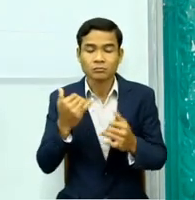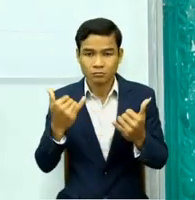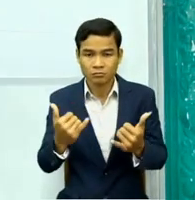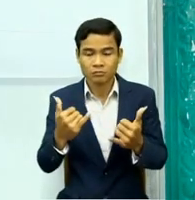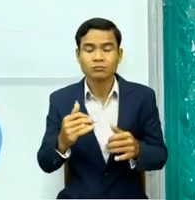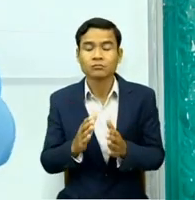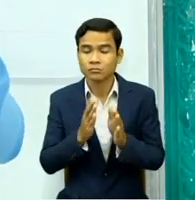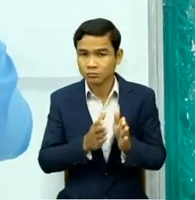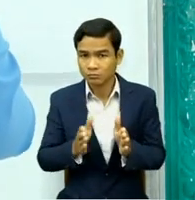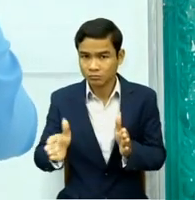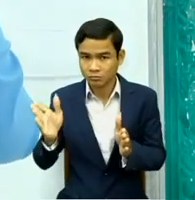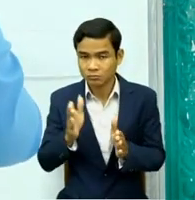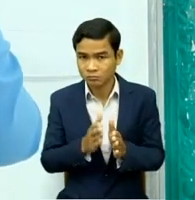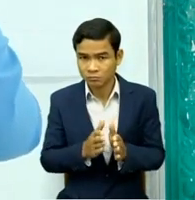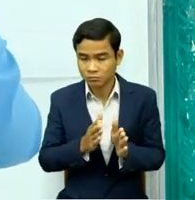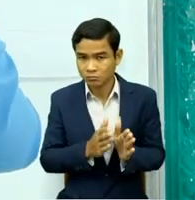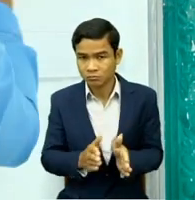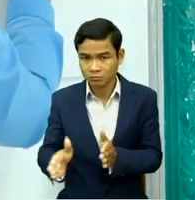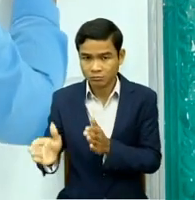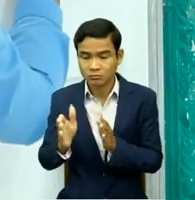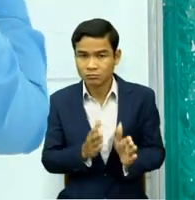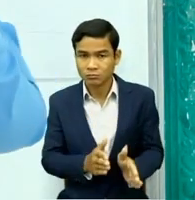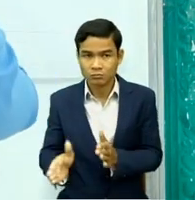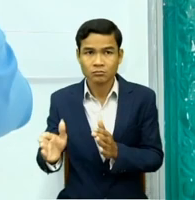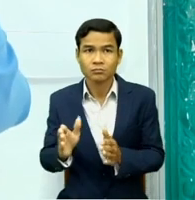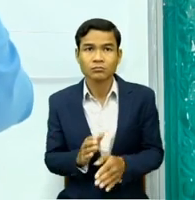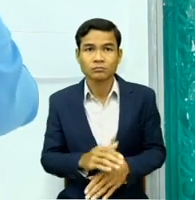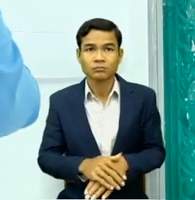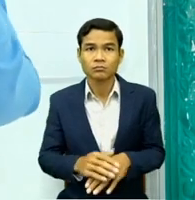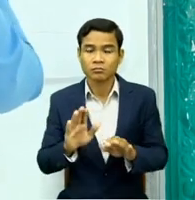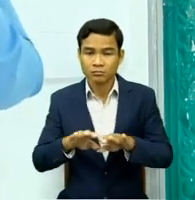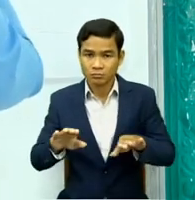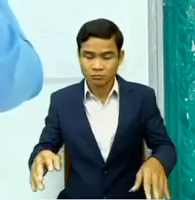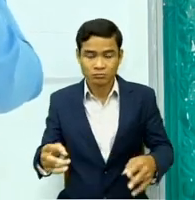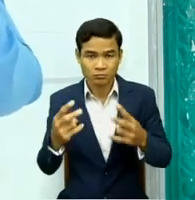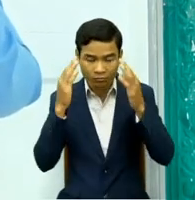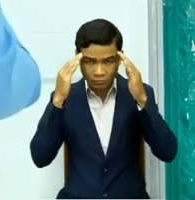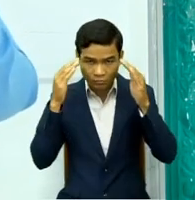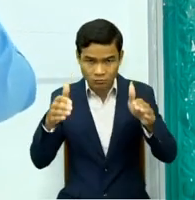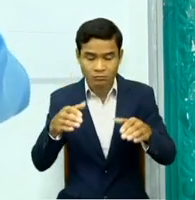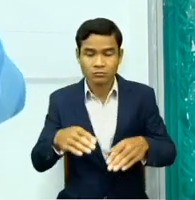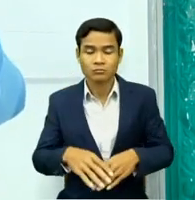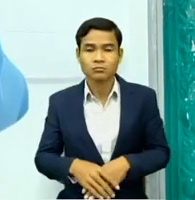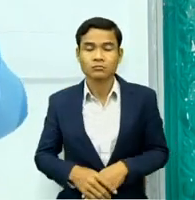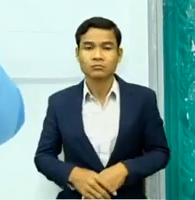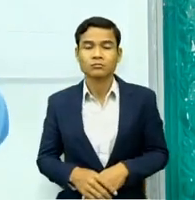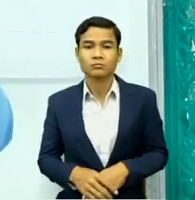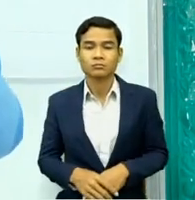ចាពណ៌ខៀវណាកូនណាគឺព្រួញសញ្ញាព្រួញឡើងឡើងទៅលើណាពណ៌ខៀវអញ្ចឹងនេះណែអ្នកគ្រូមានសញ្ញាព្រួញពណ៌ខៀវសម្រាប់កិច្ចការយើងណាចាឥឡូវអ្នកគ្រូចាប់ផ្ដើមរៀបអញ្ចឹងអ្នកគ្រូរៀបអង្គមើលណាកូនណា